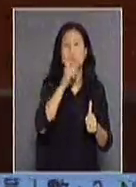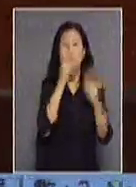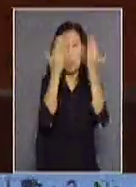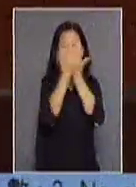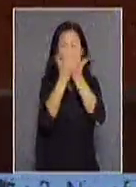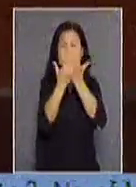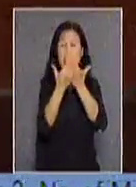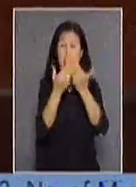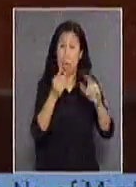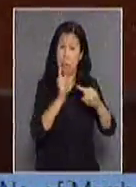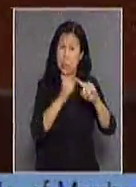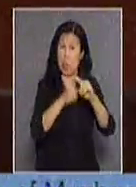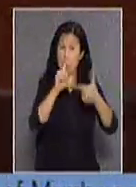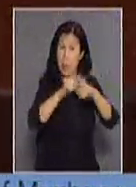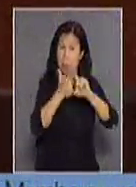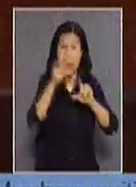是文化創意產業？